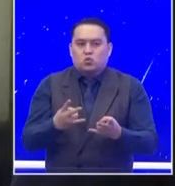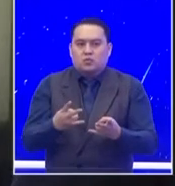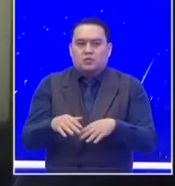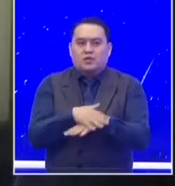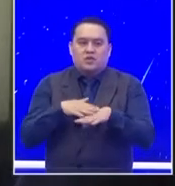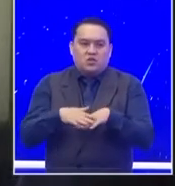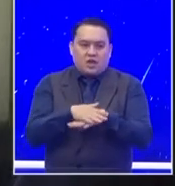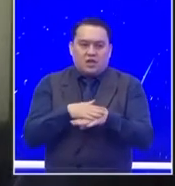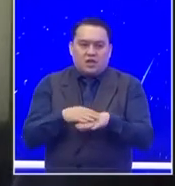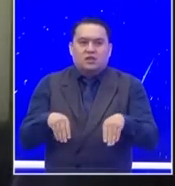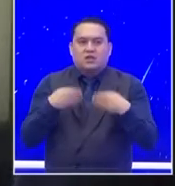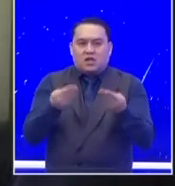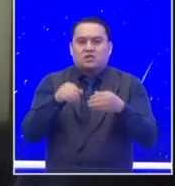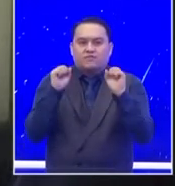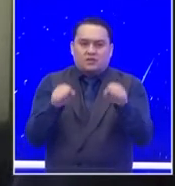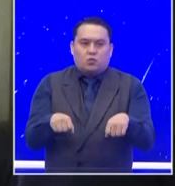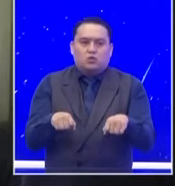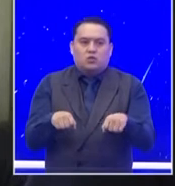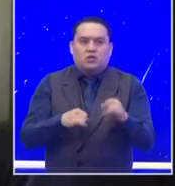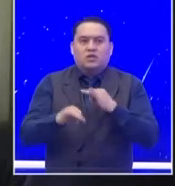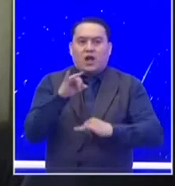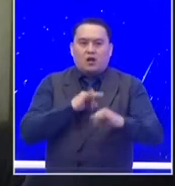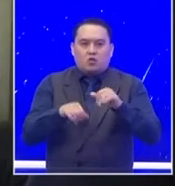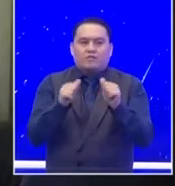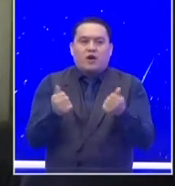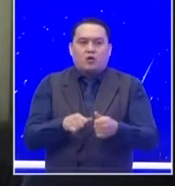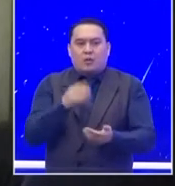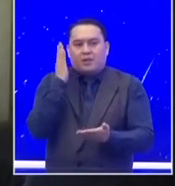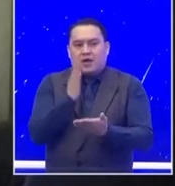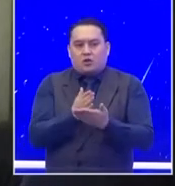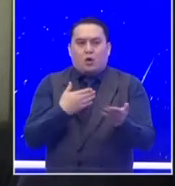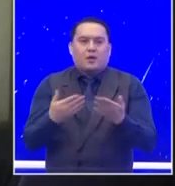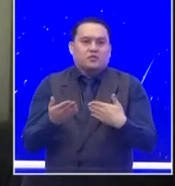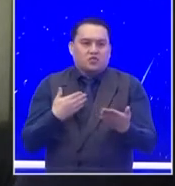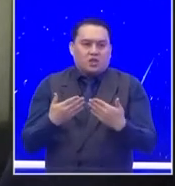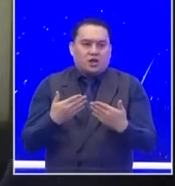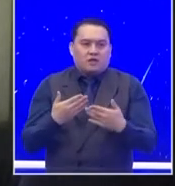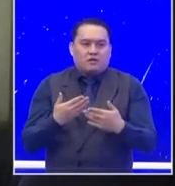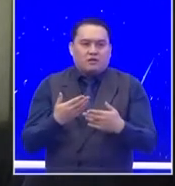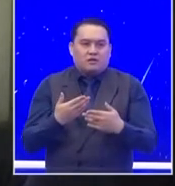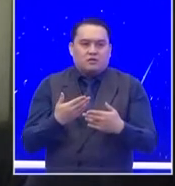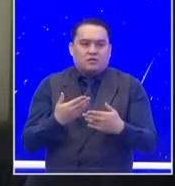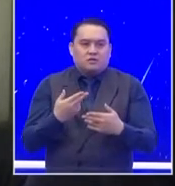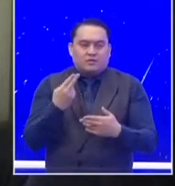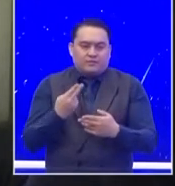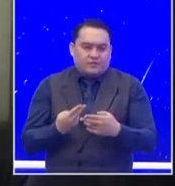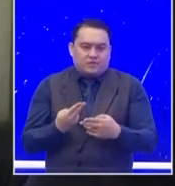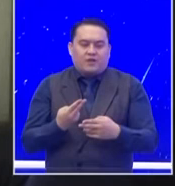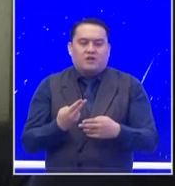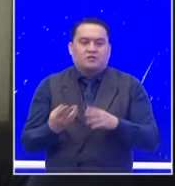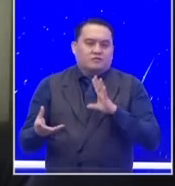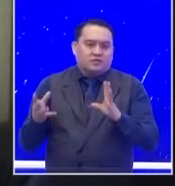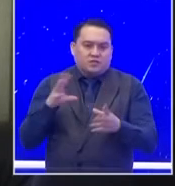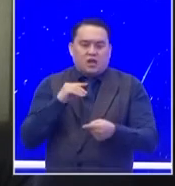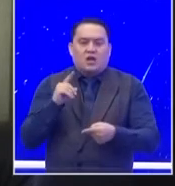с населением, дать им возможность диалога в формате прямого общения. Ну вот цифровизация через